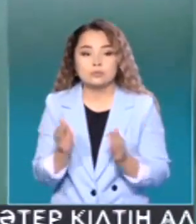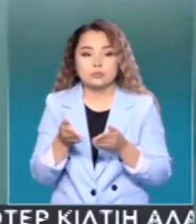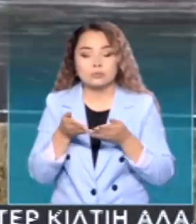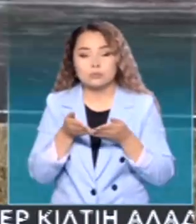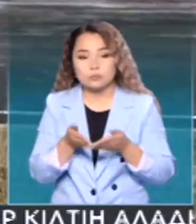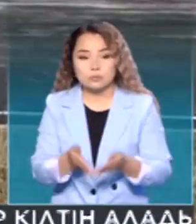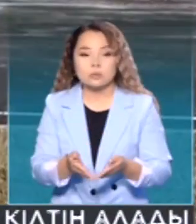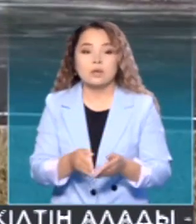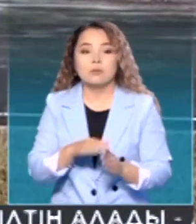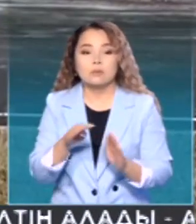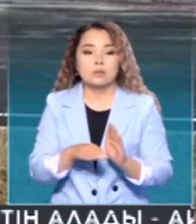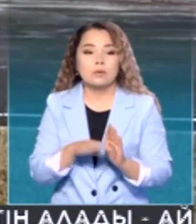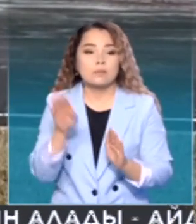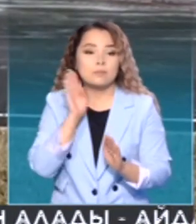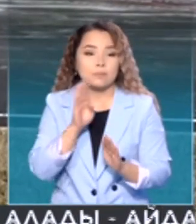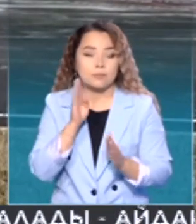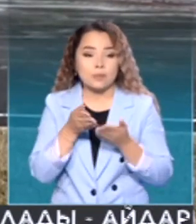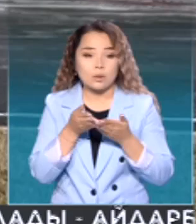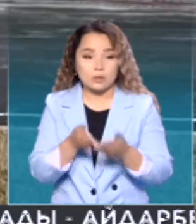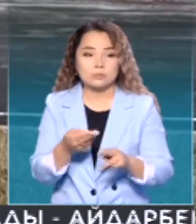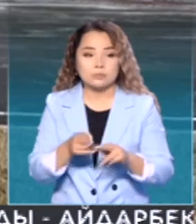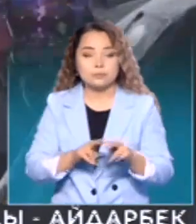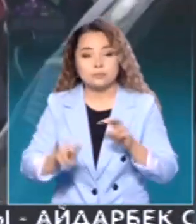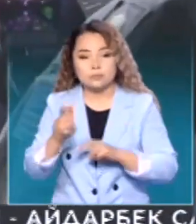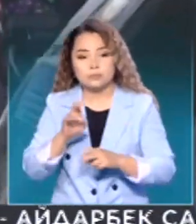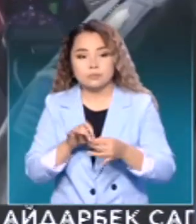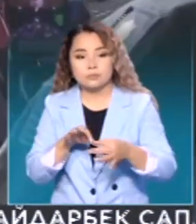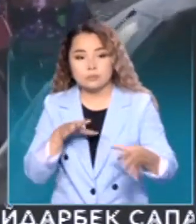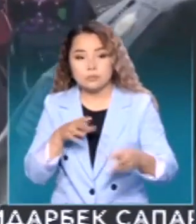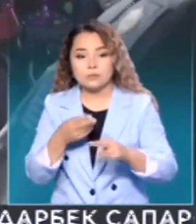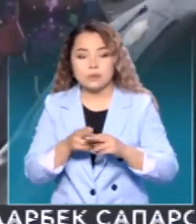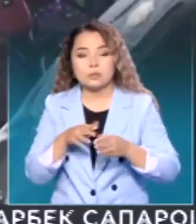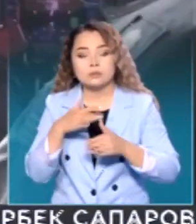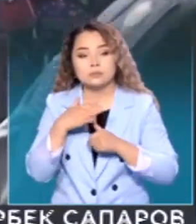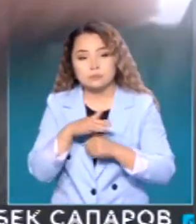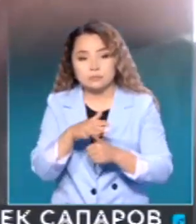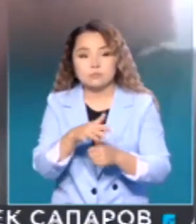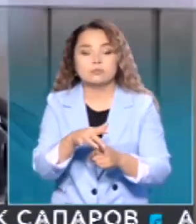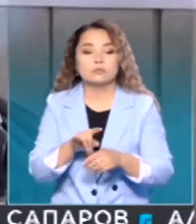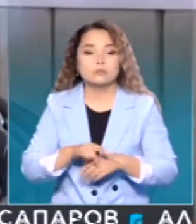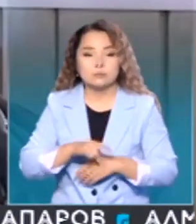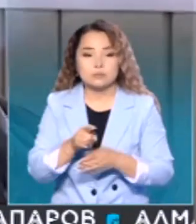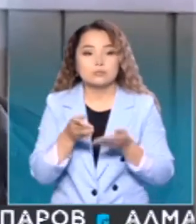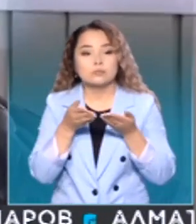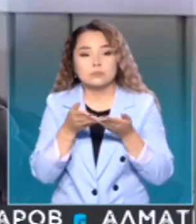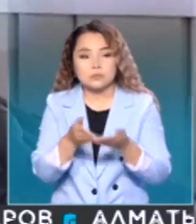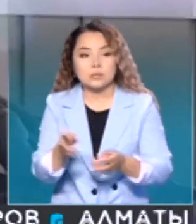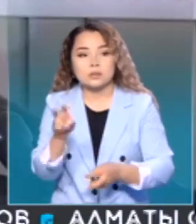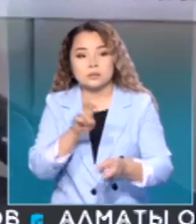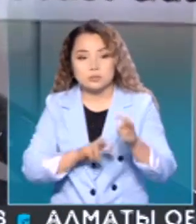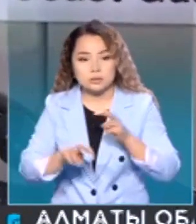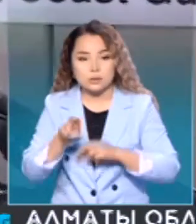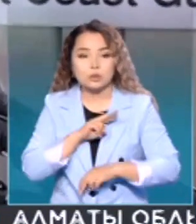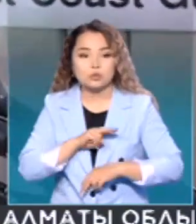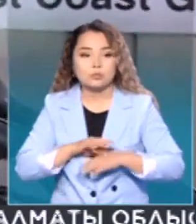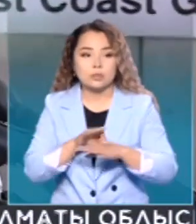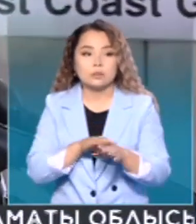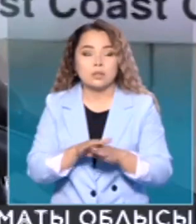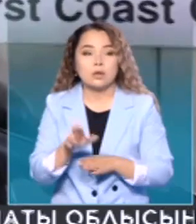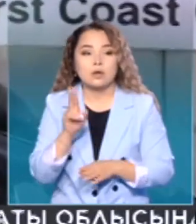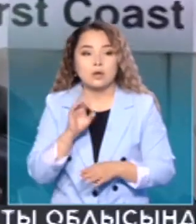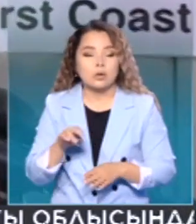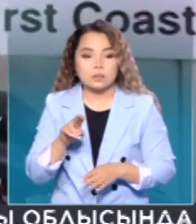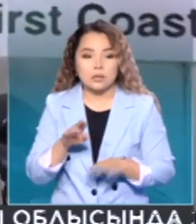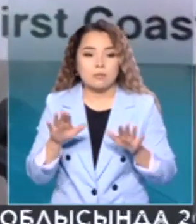байланыс үзілген. Құтқару операциясына кіріскен екел кемелері мен ұшақтарын аттандырды. Іздеу орны Кот